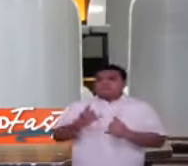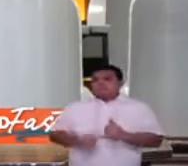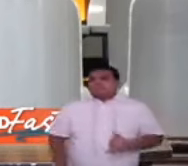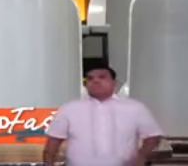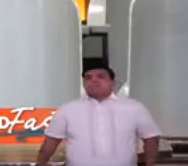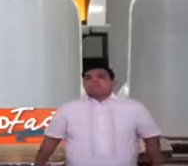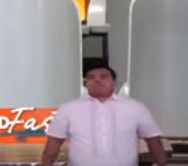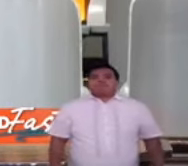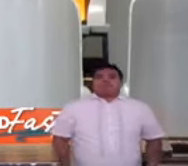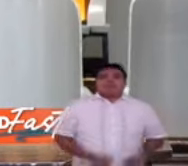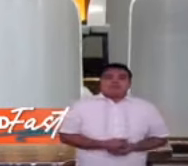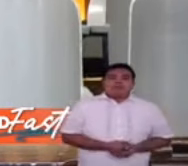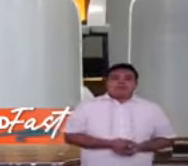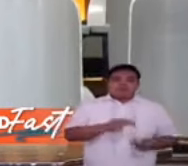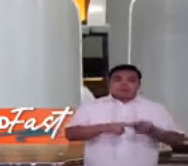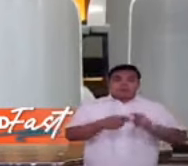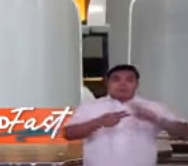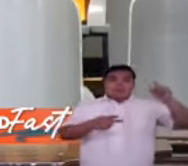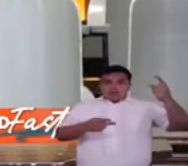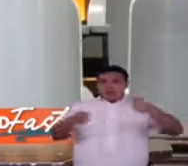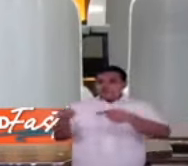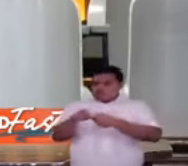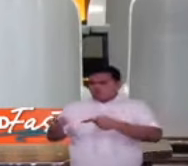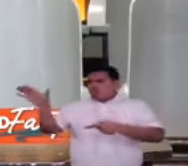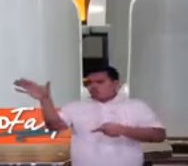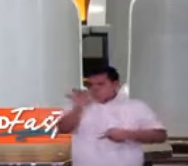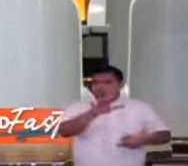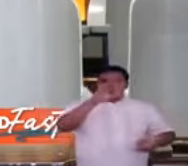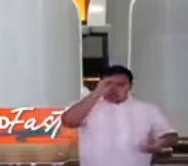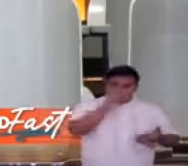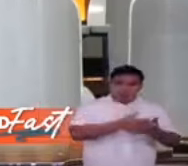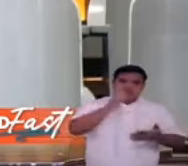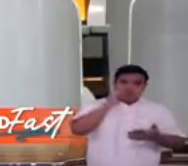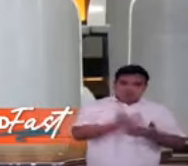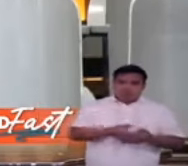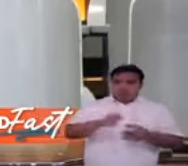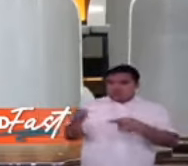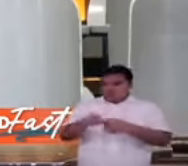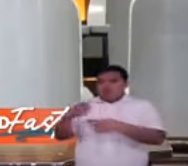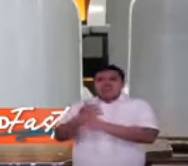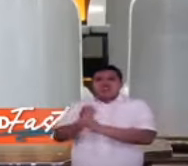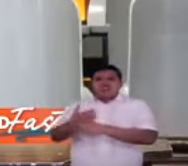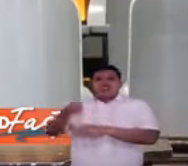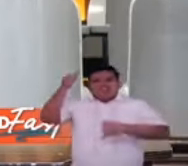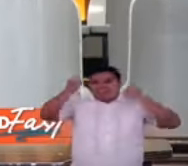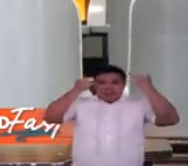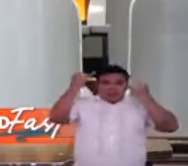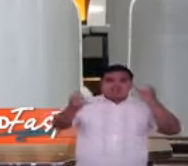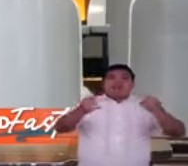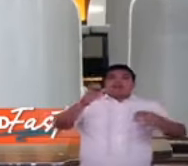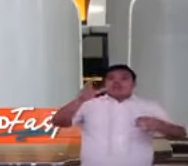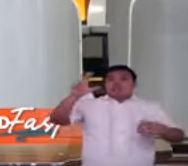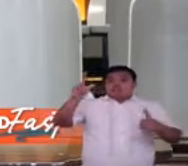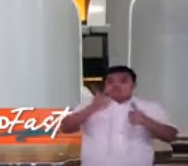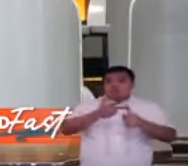morning. Number one, train your child. Train creatively. Train consistently. And